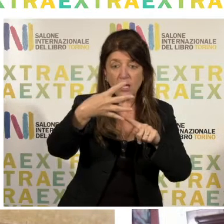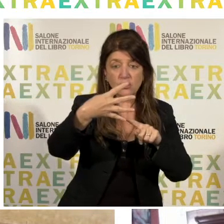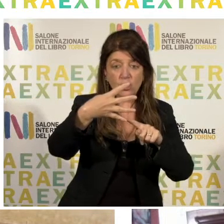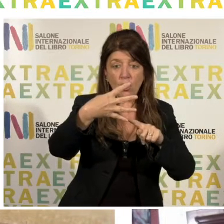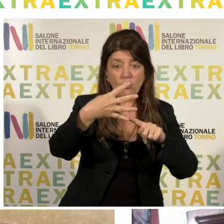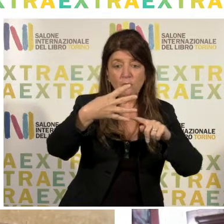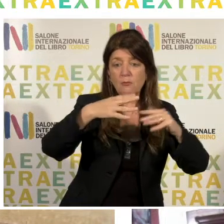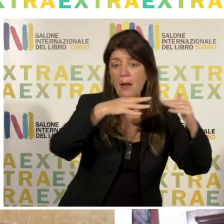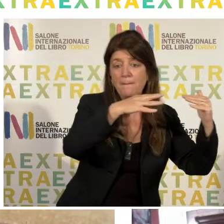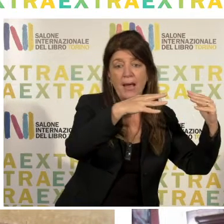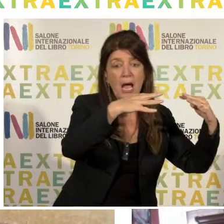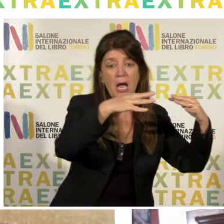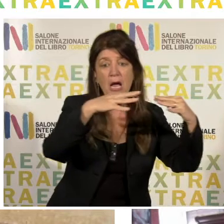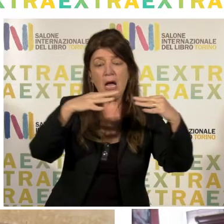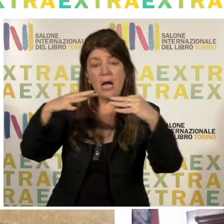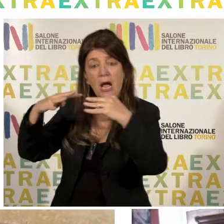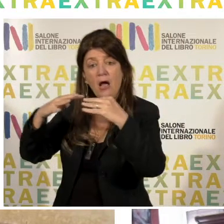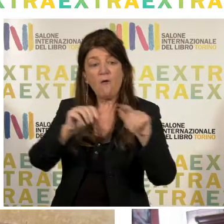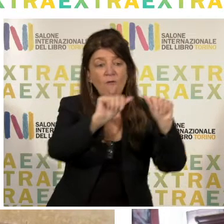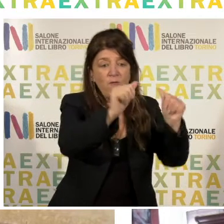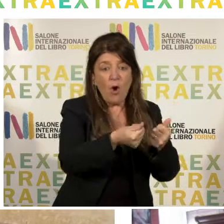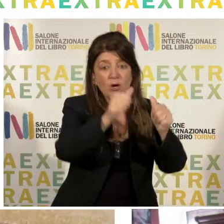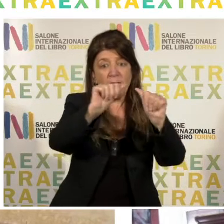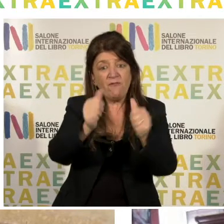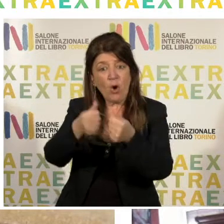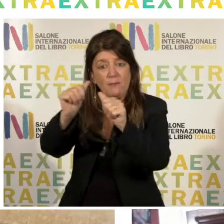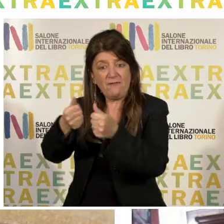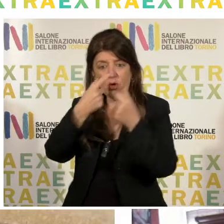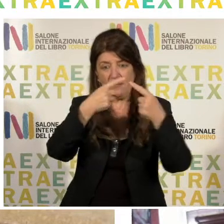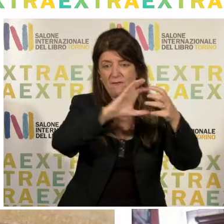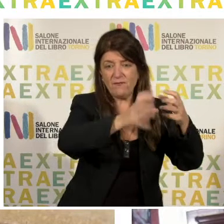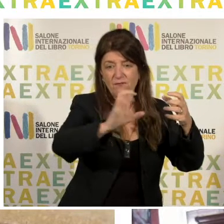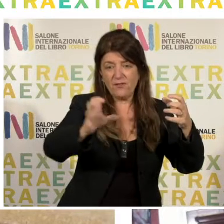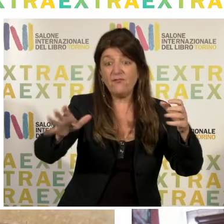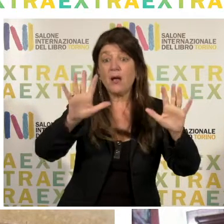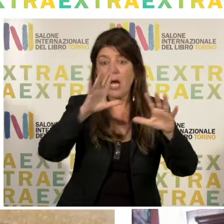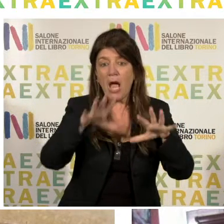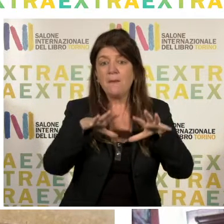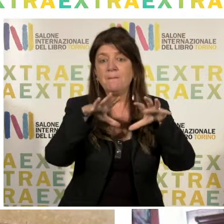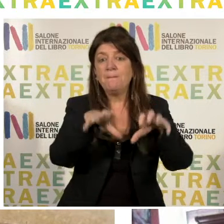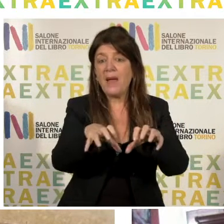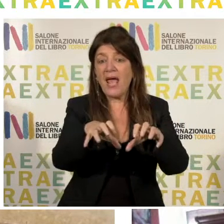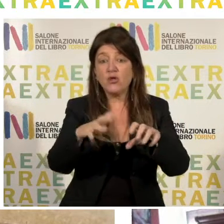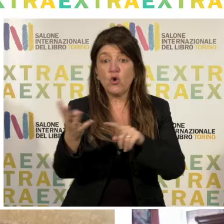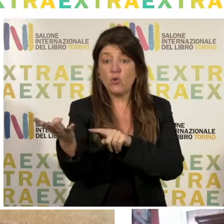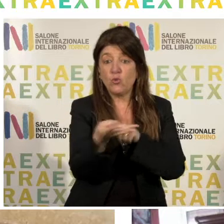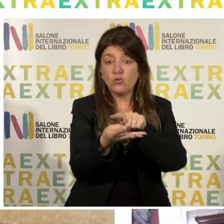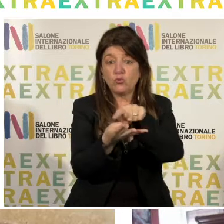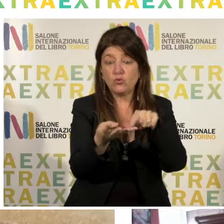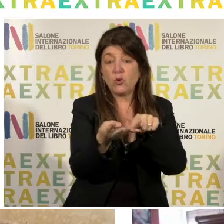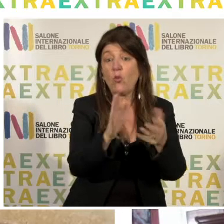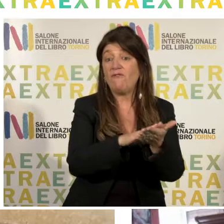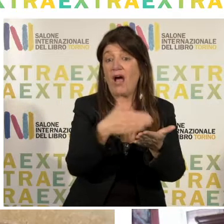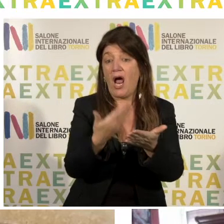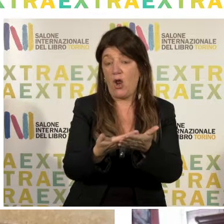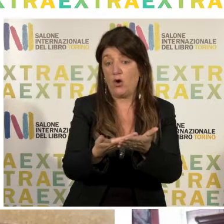stessa creatività. E dello stesso impegno, visto che Camus ha sempre considerato